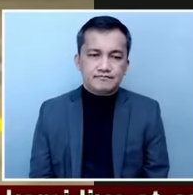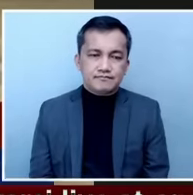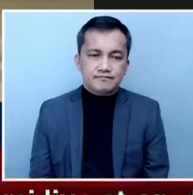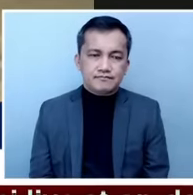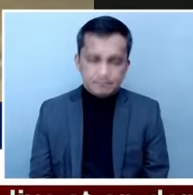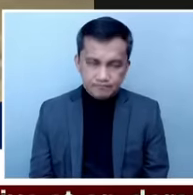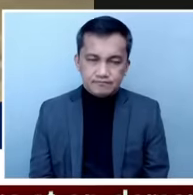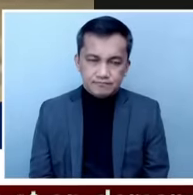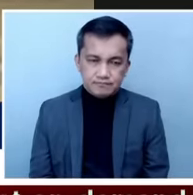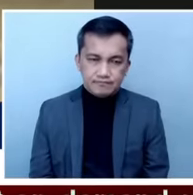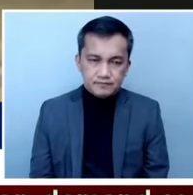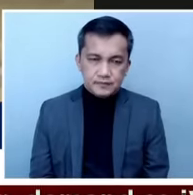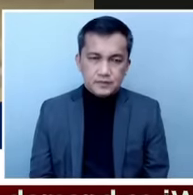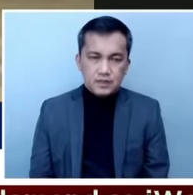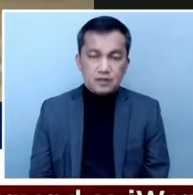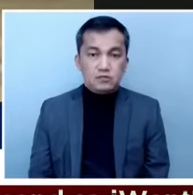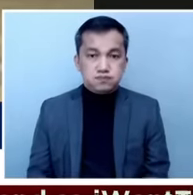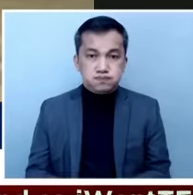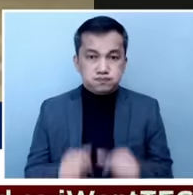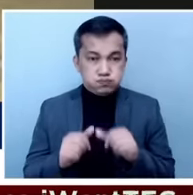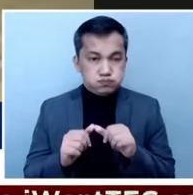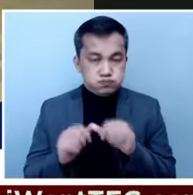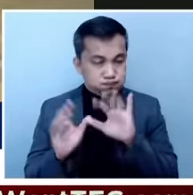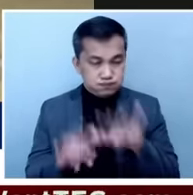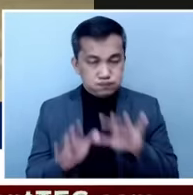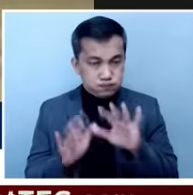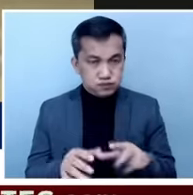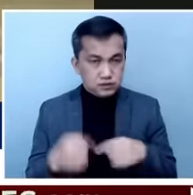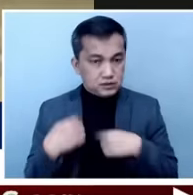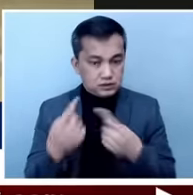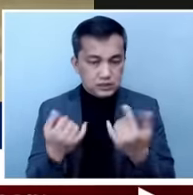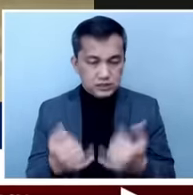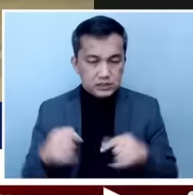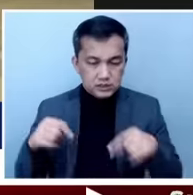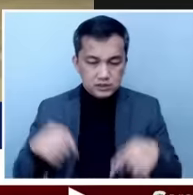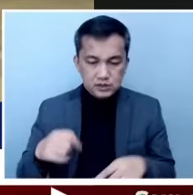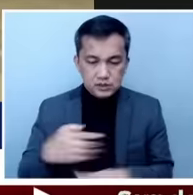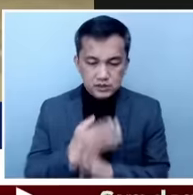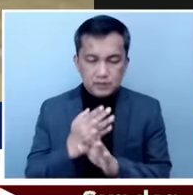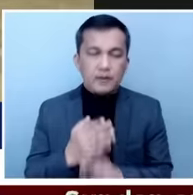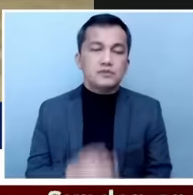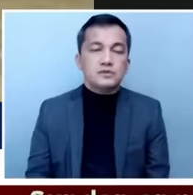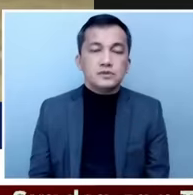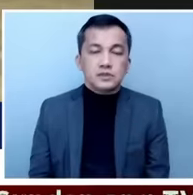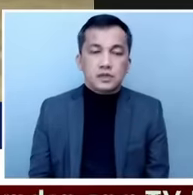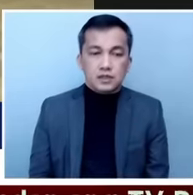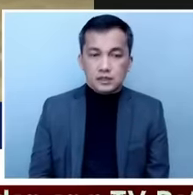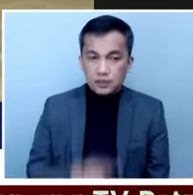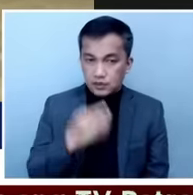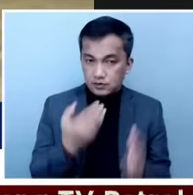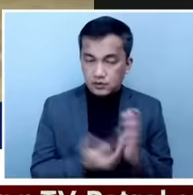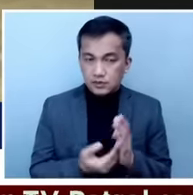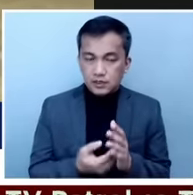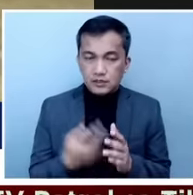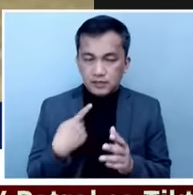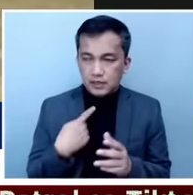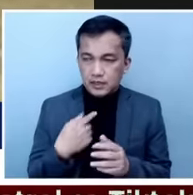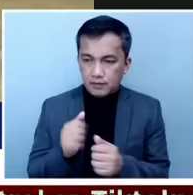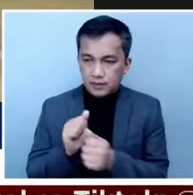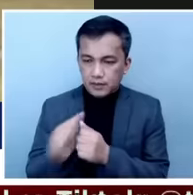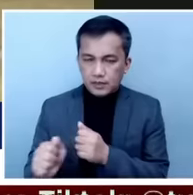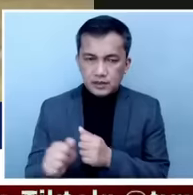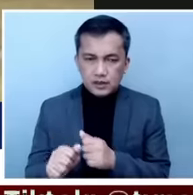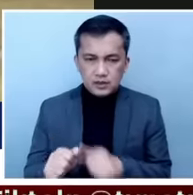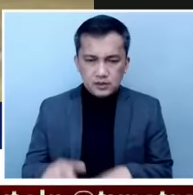Kabayan, may kalakasan pa rin ang mga pag-ulan hanggang sa ngayon dito sa Davao City. Sa katunayan, may mga nadaanan tayong mga